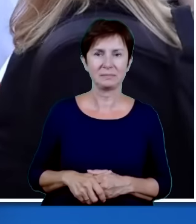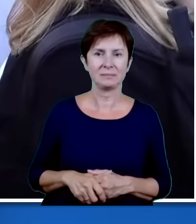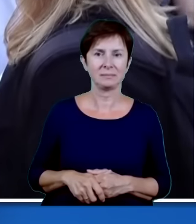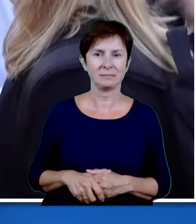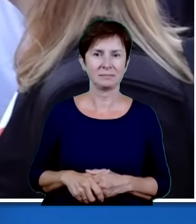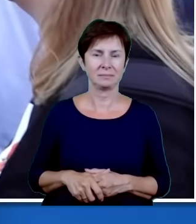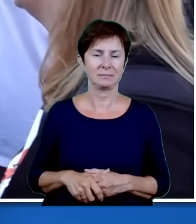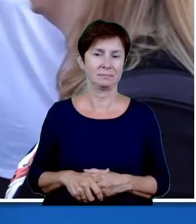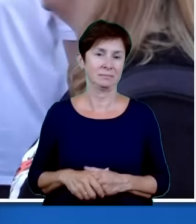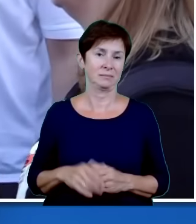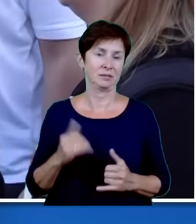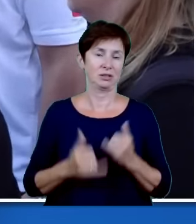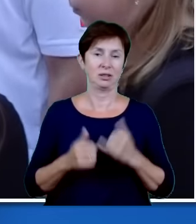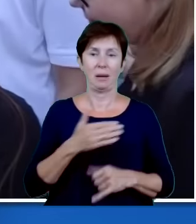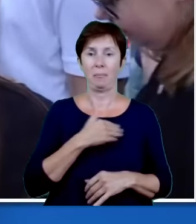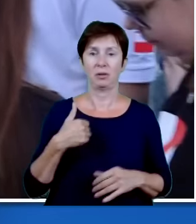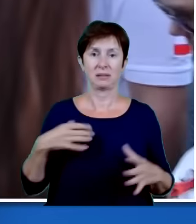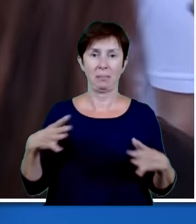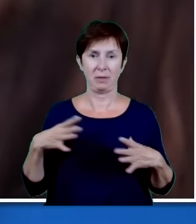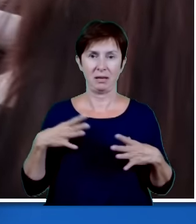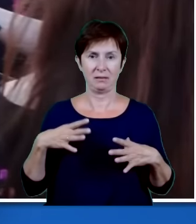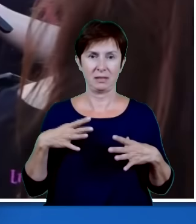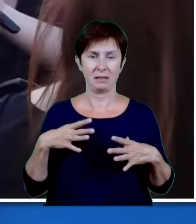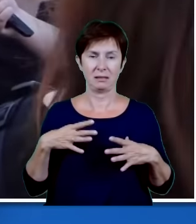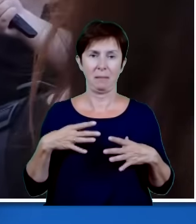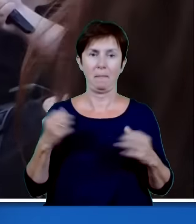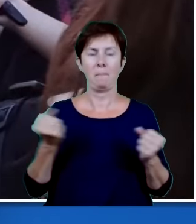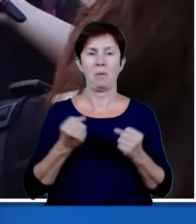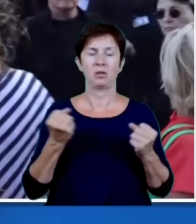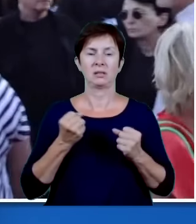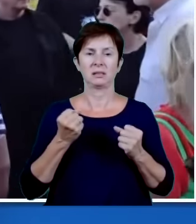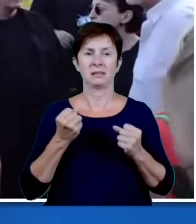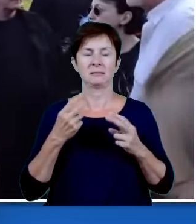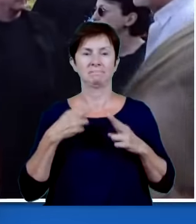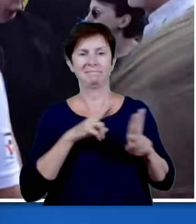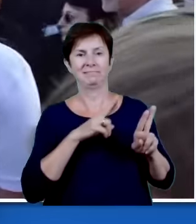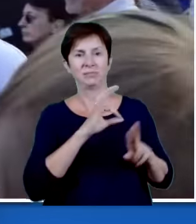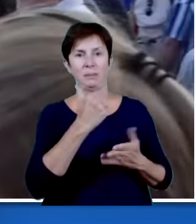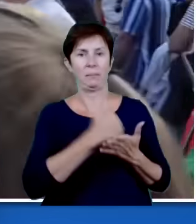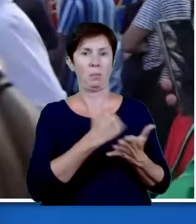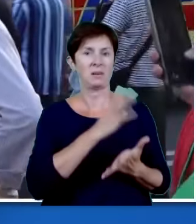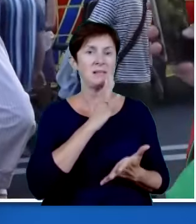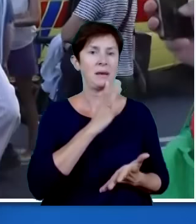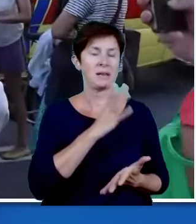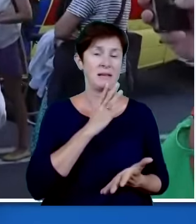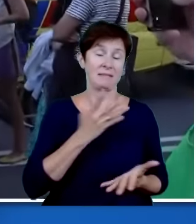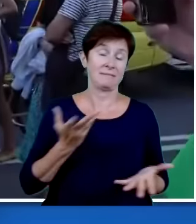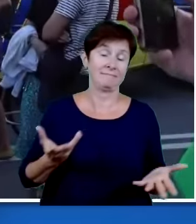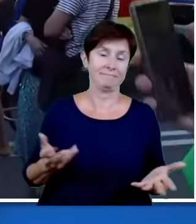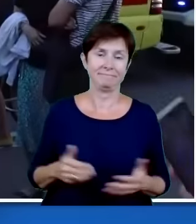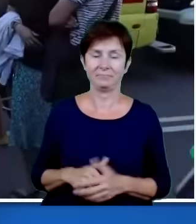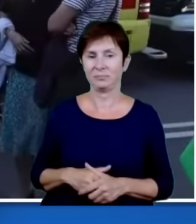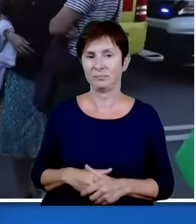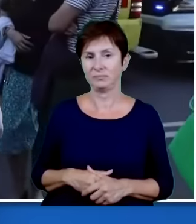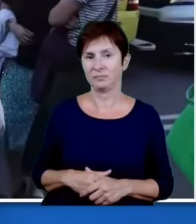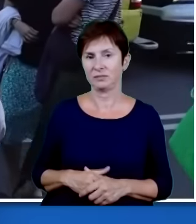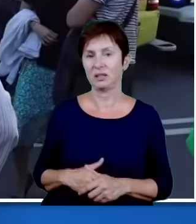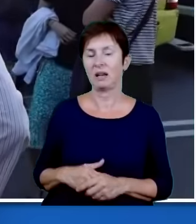kiedy Polska polskie Bezpieczeństwo jest tak mocno uzależnione od pomocy amerykańskiej właśnie panie pośle skoro już jesteśmy też